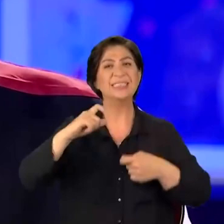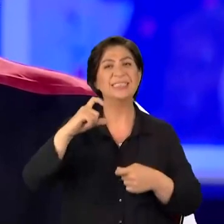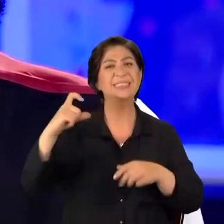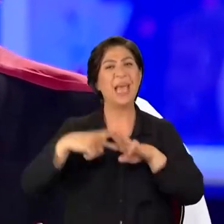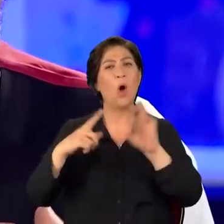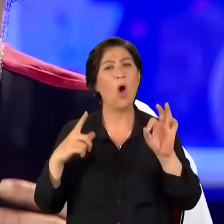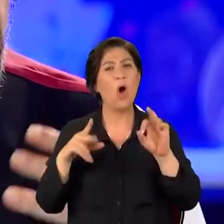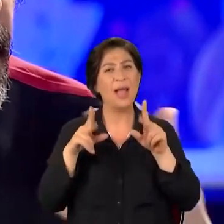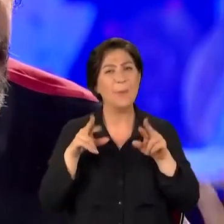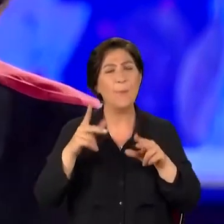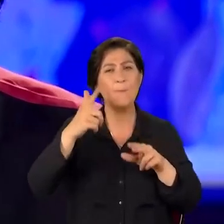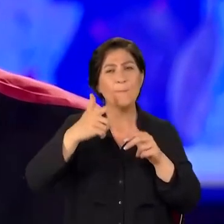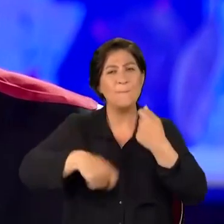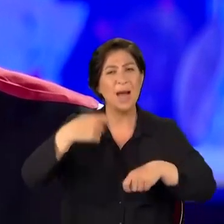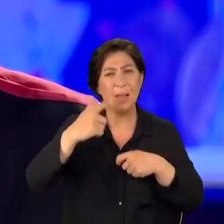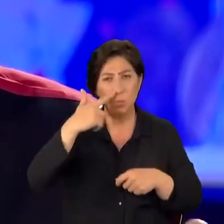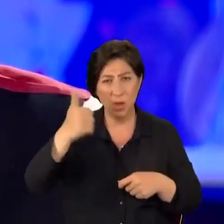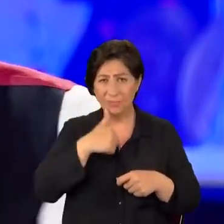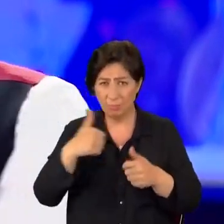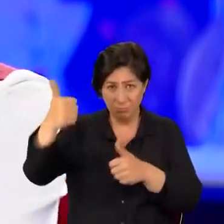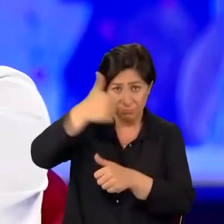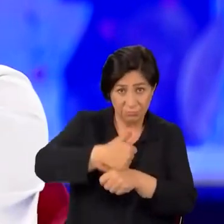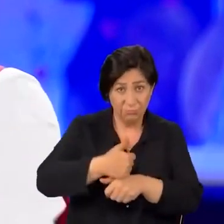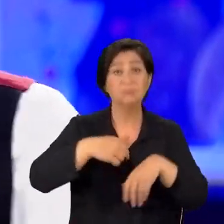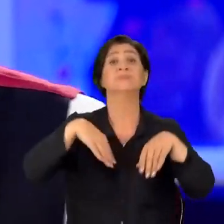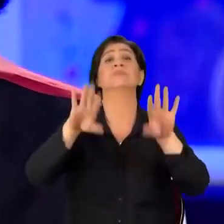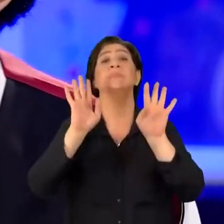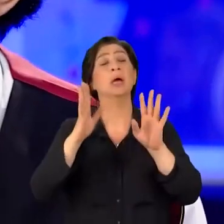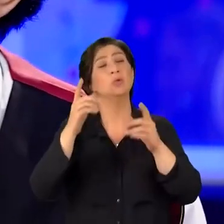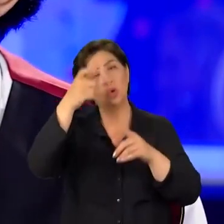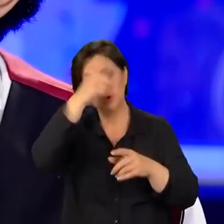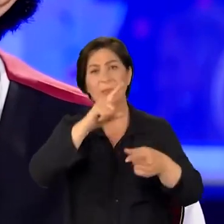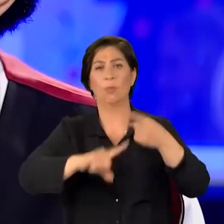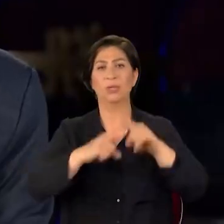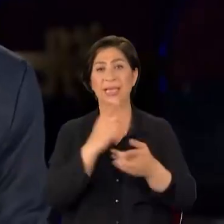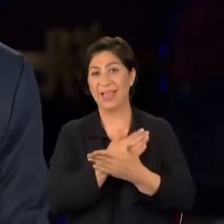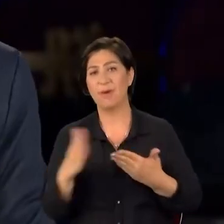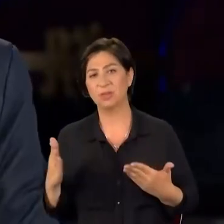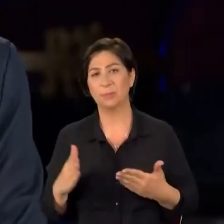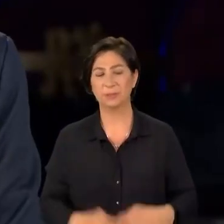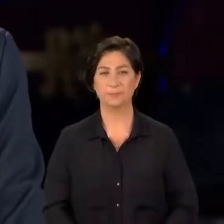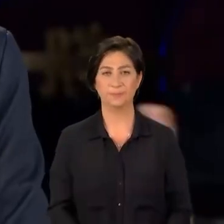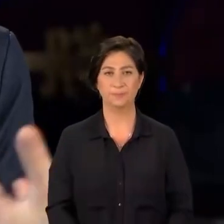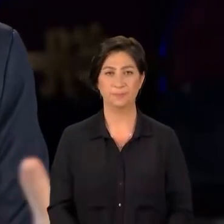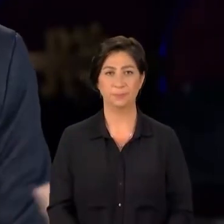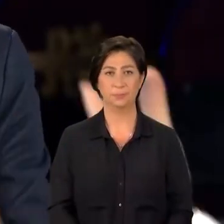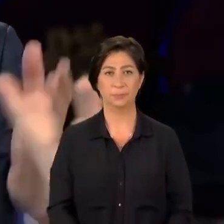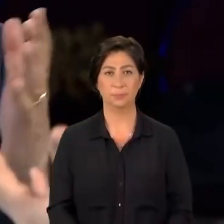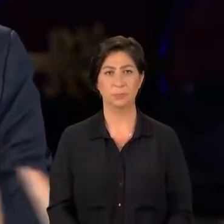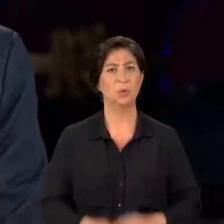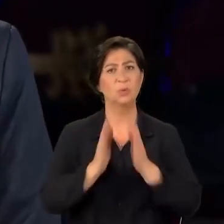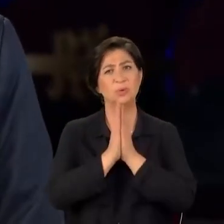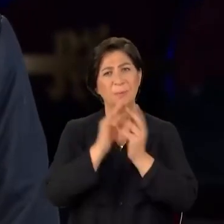mı gelecek, banka müdürü gibi bir adam mı gelecek, yoksa Türkiye'de hala siyaset devam edecek mi? Şimdi en başta sorduğunuzdan